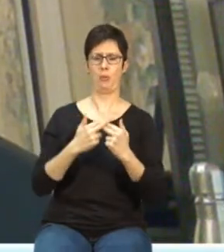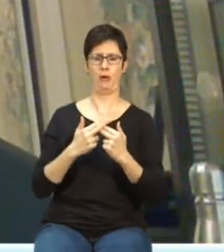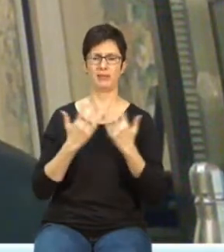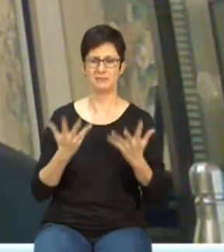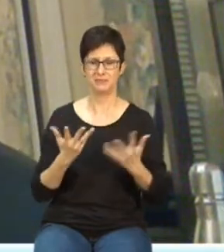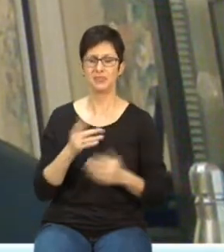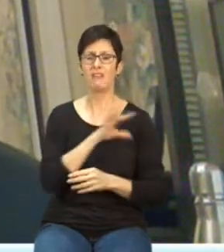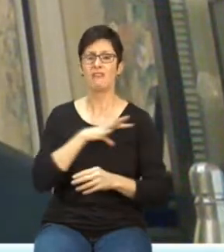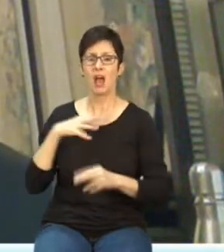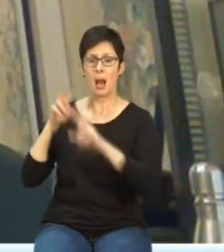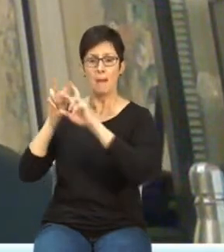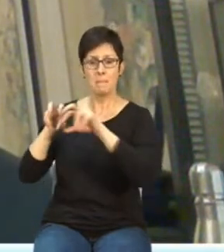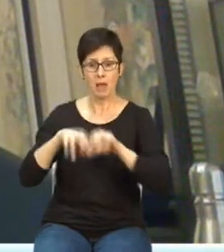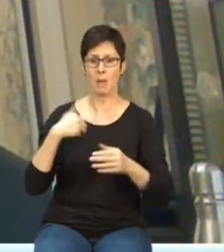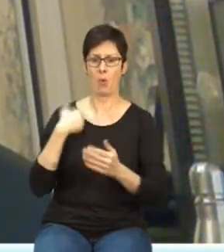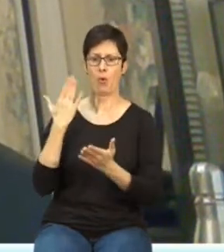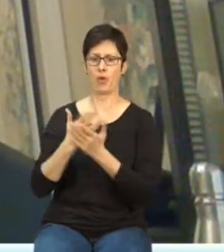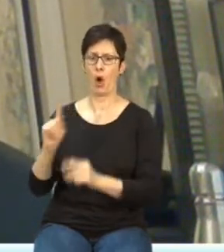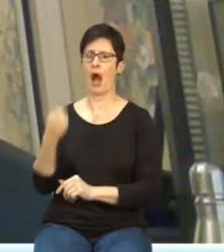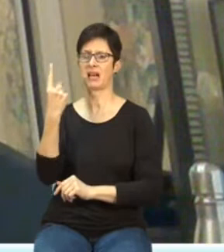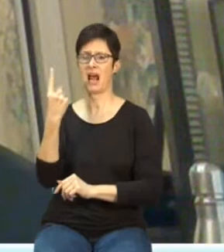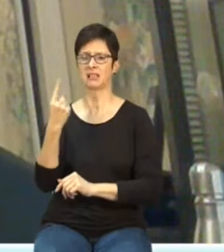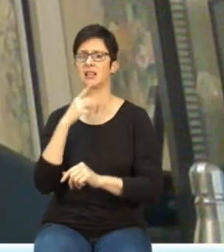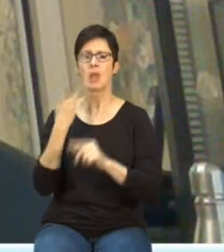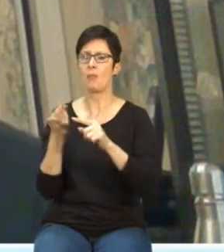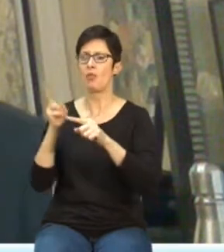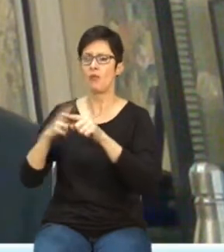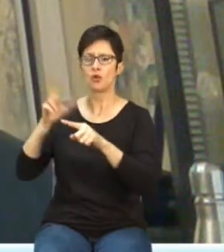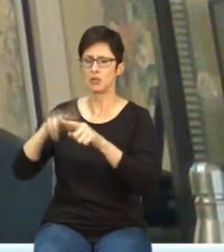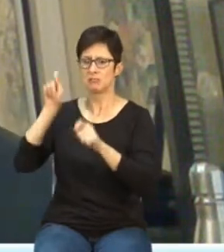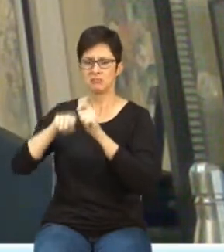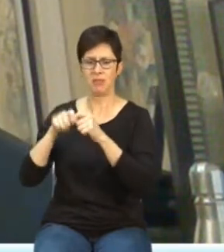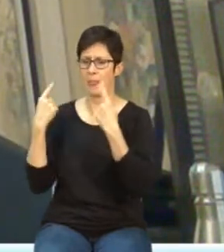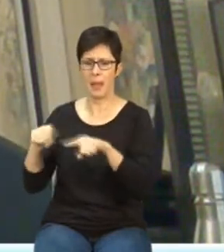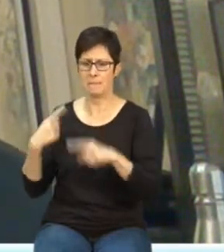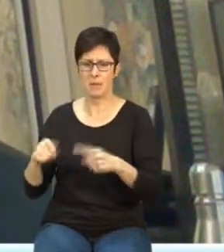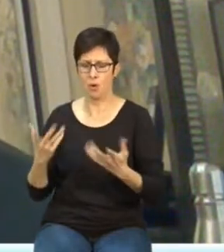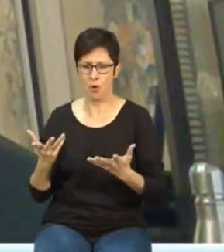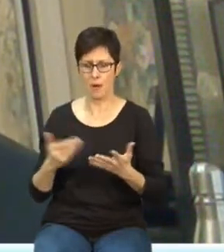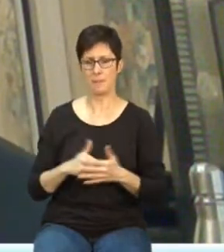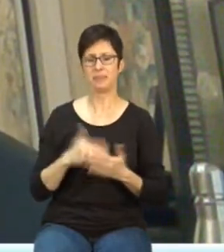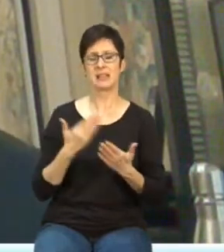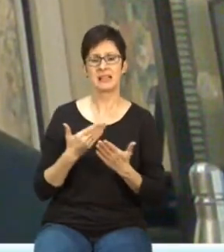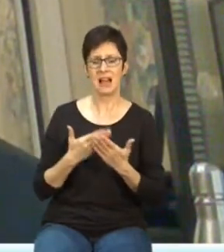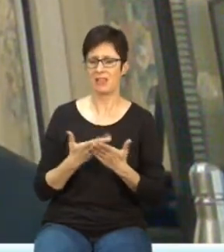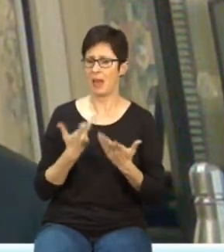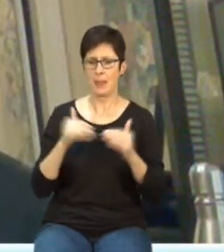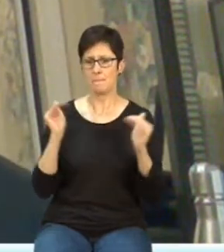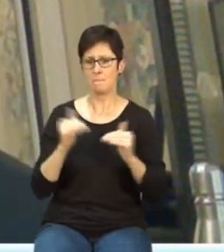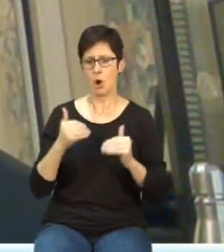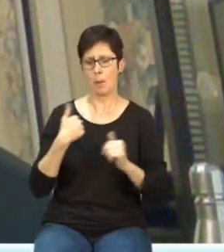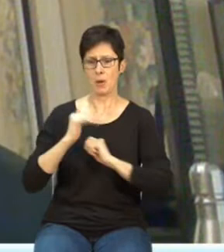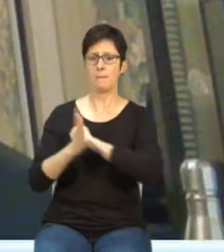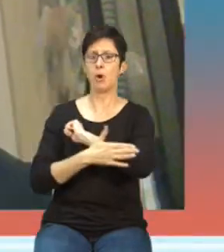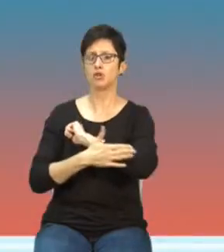badań nie zostało potwierdzonych nie ma jakiegoś naukowego konsensusu w ich zakresie a zatem nie mogą być